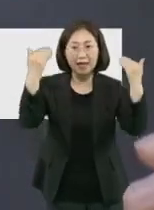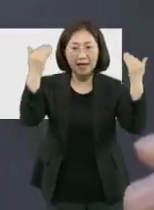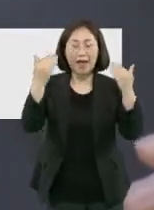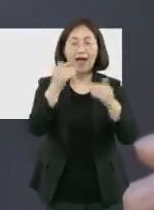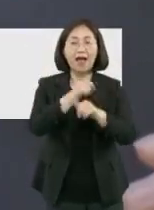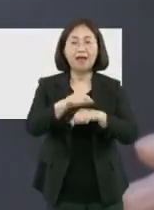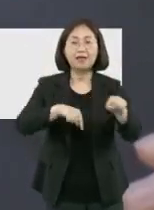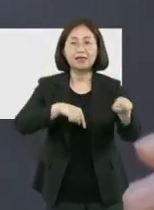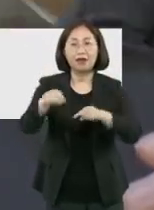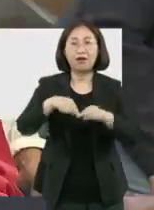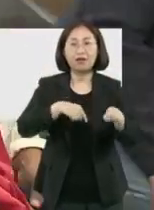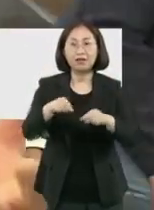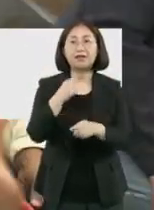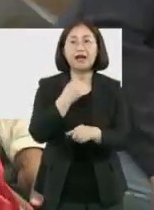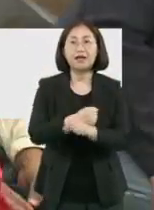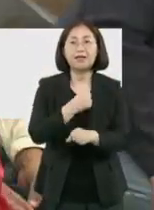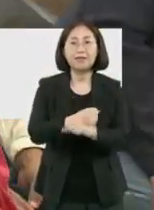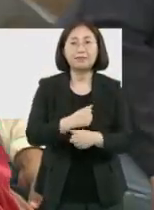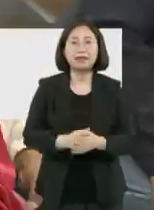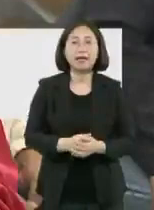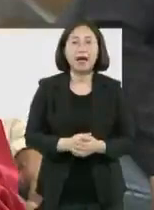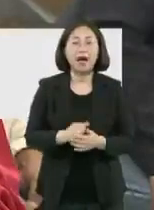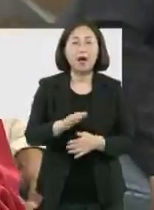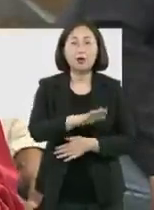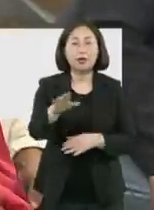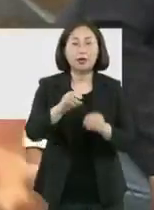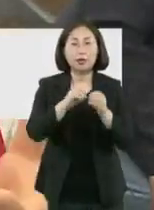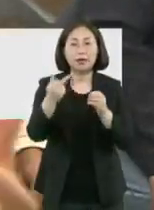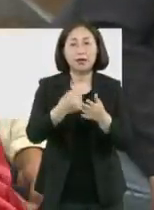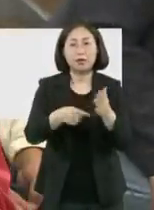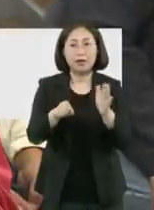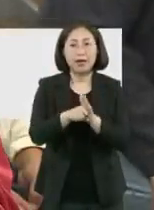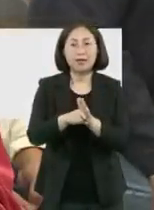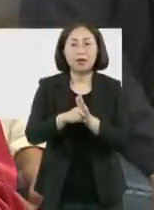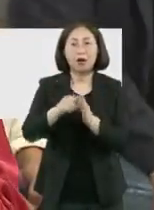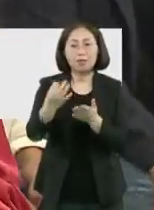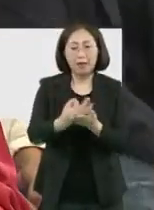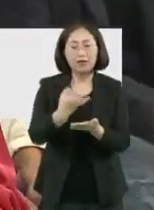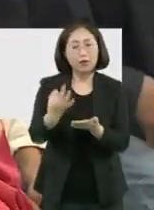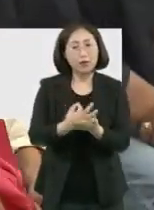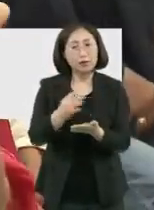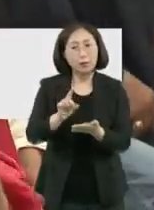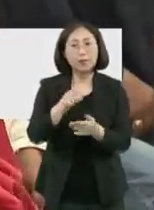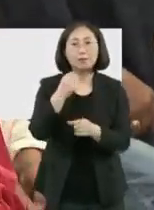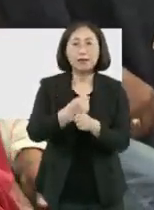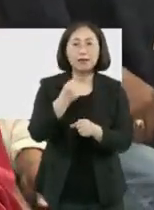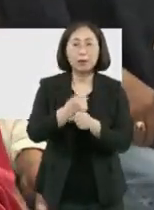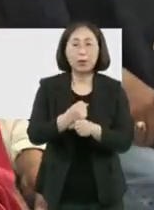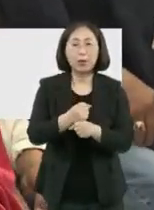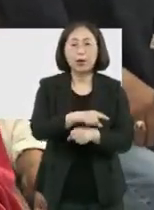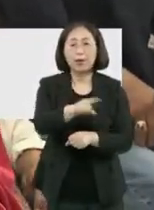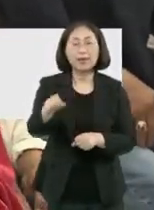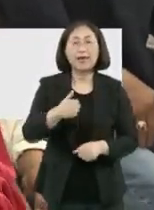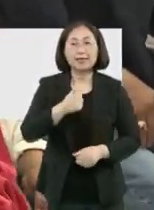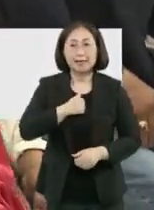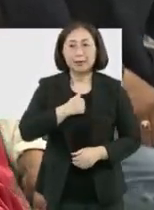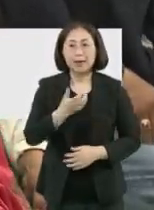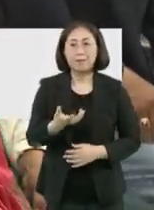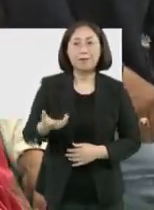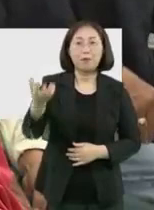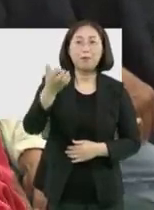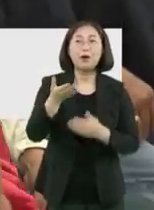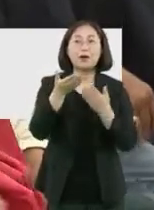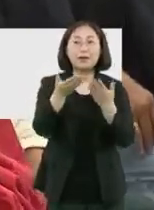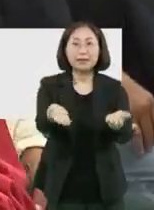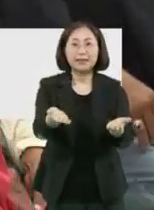행정을 펼치겠습니다. 우리 논산을 위해서 살거리를 만들어내고 우리 시민들의 자존감을 높일 수 있는 그런